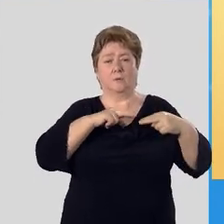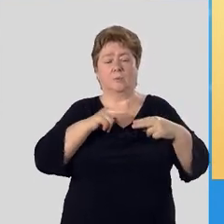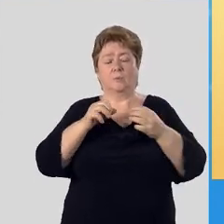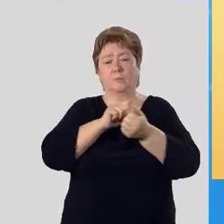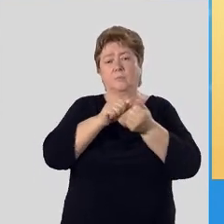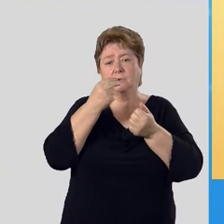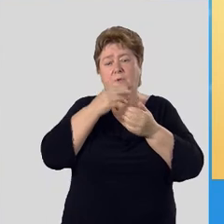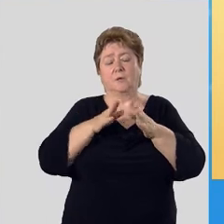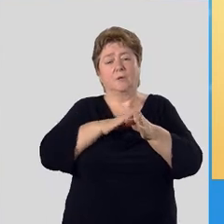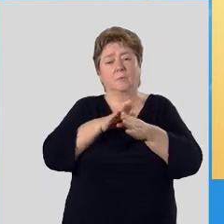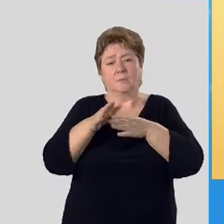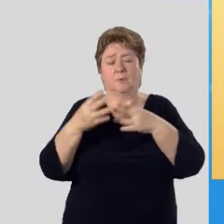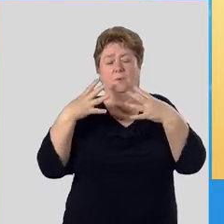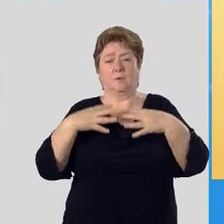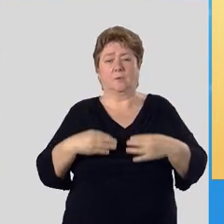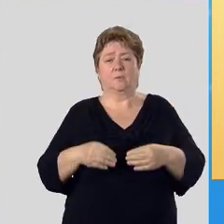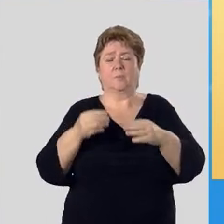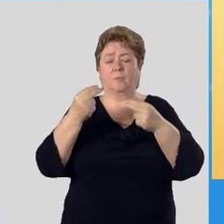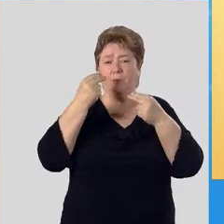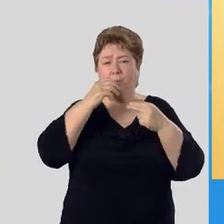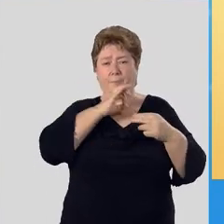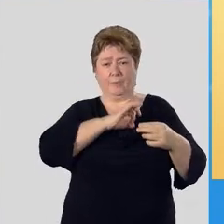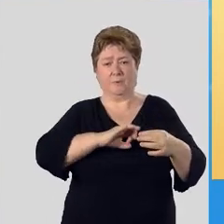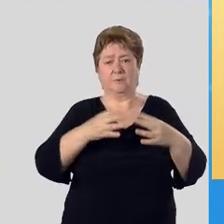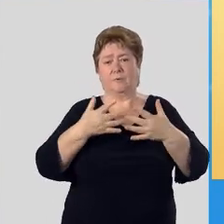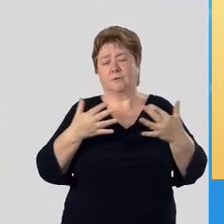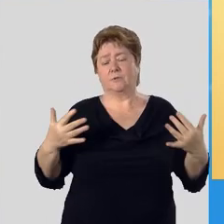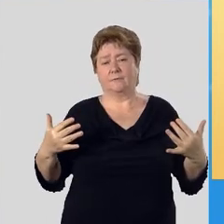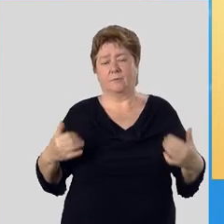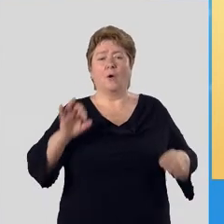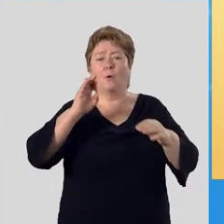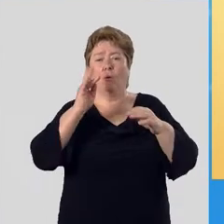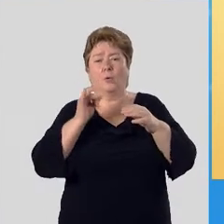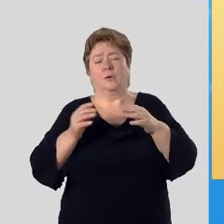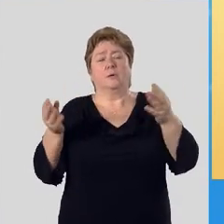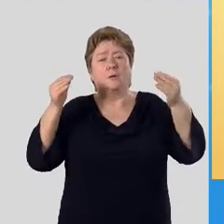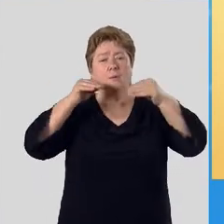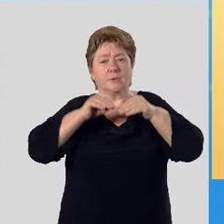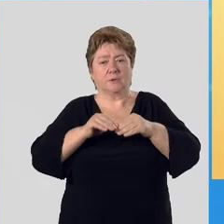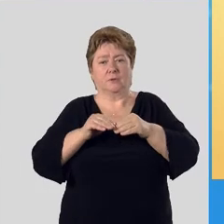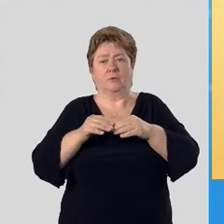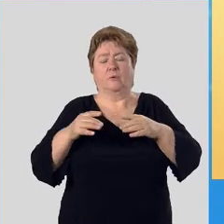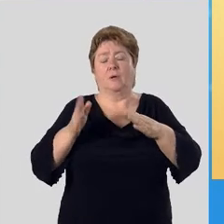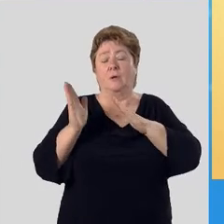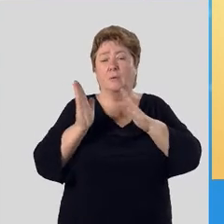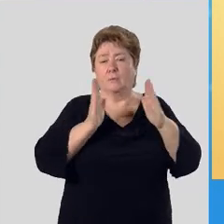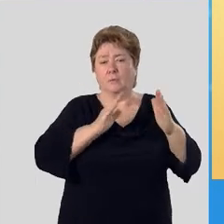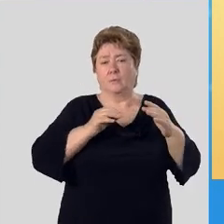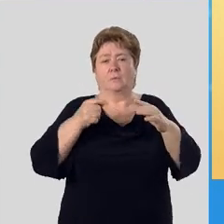пищеварения и обеспечивает организм питательными веществами. Органы, объединенные